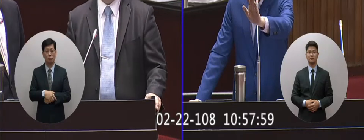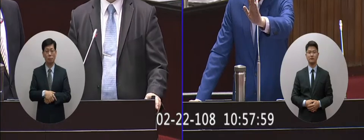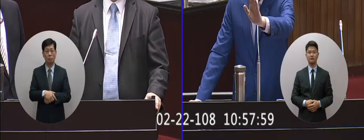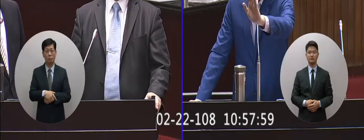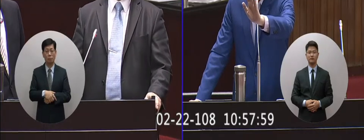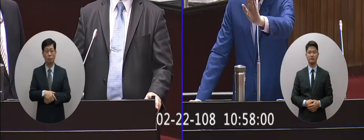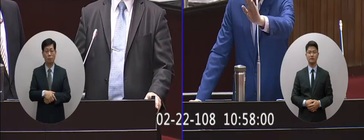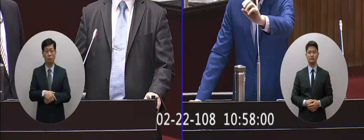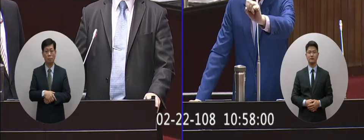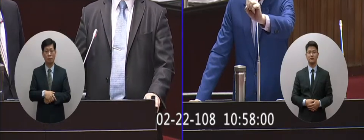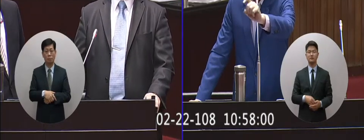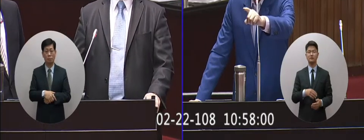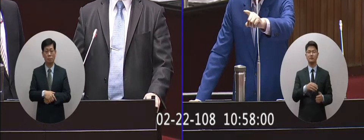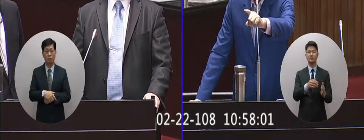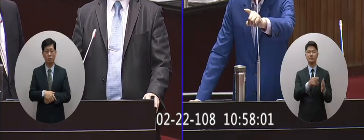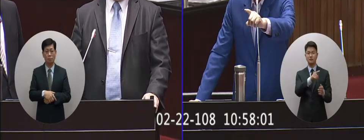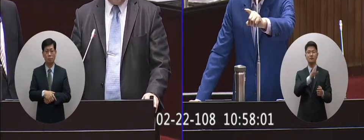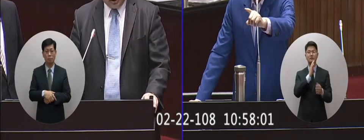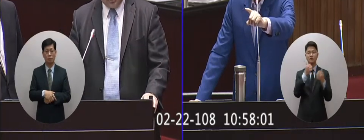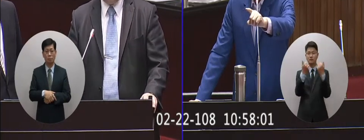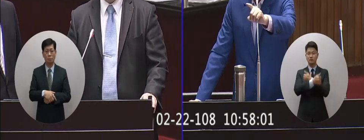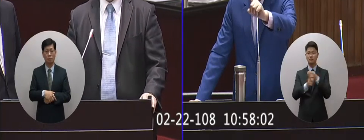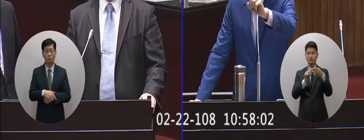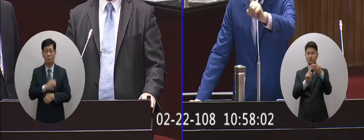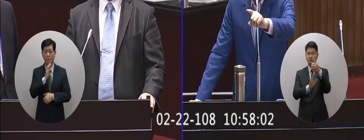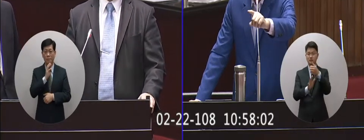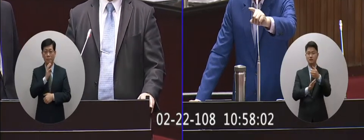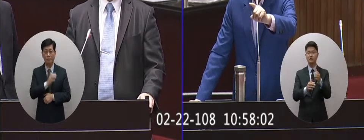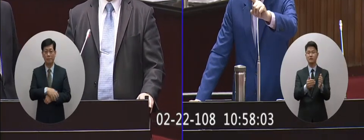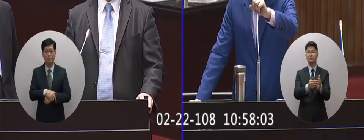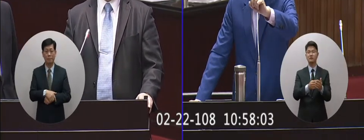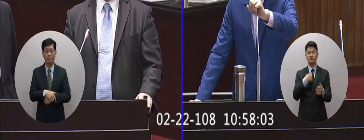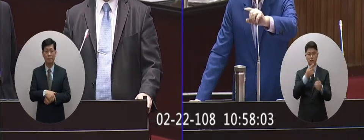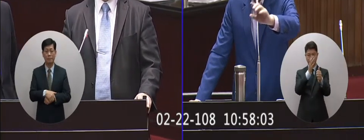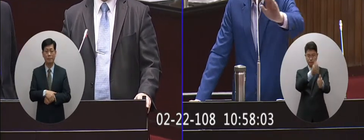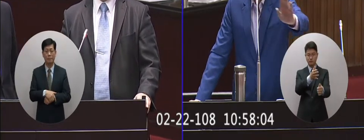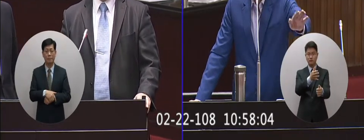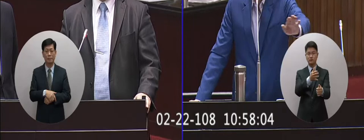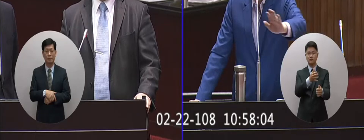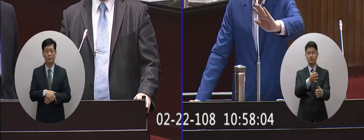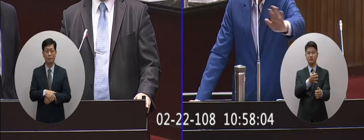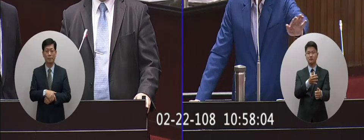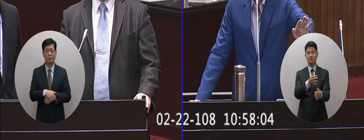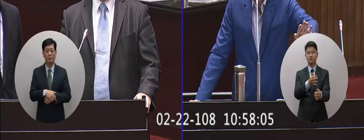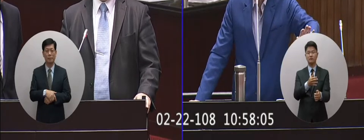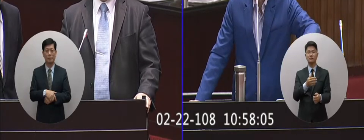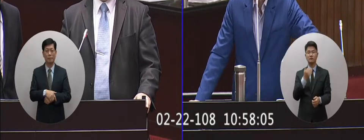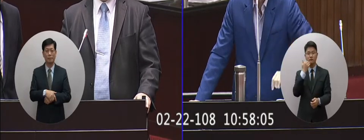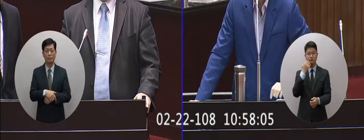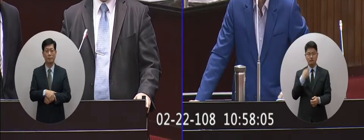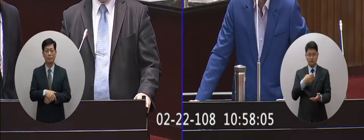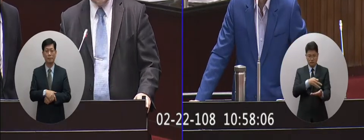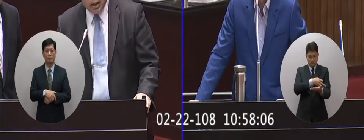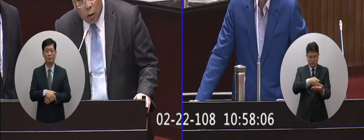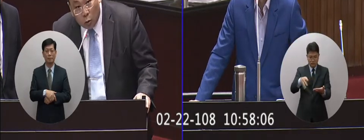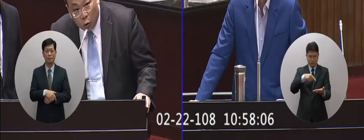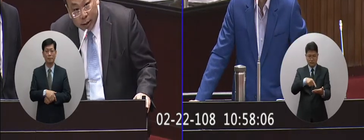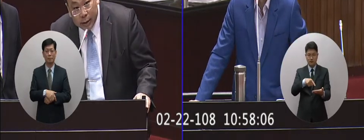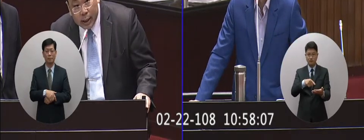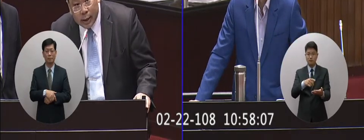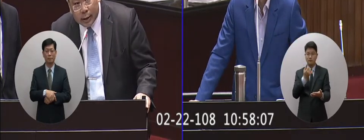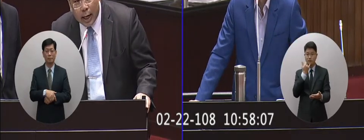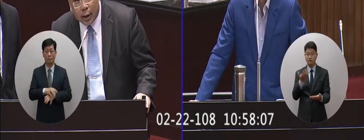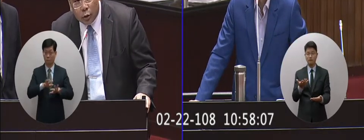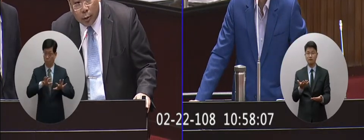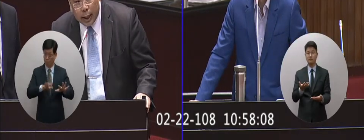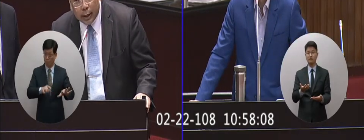这个你是代主委嘛？是吧？请教一下。我书面的联署也可以的，是不是这样的？ 我